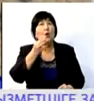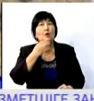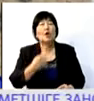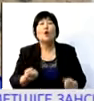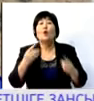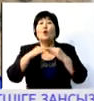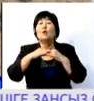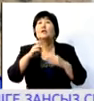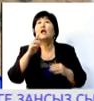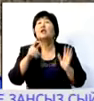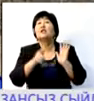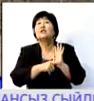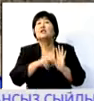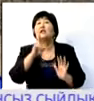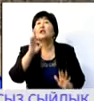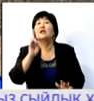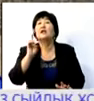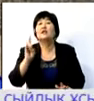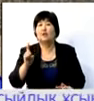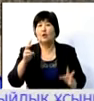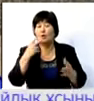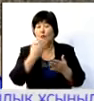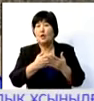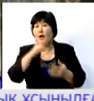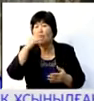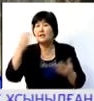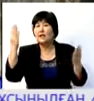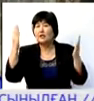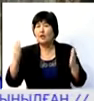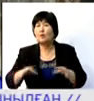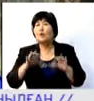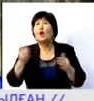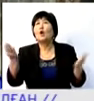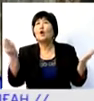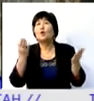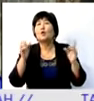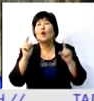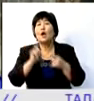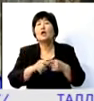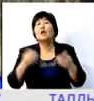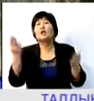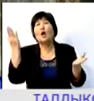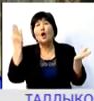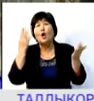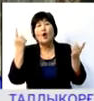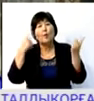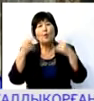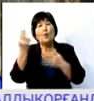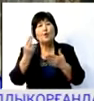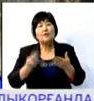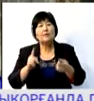даланың жеті қырын көрсете отырып, жалпы қазақтың болмысын ашып береді. Кинолар арқылы, мультфильмдер арқылы